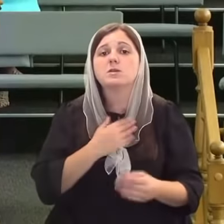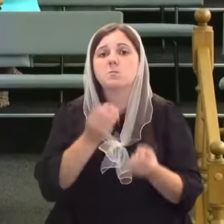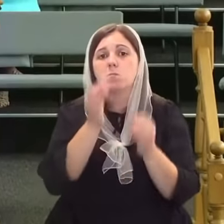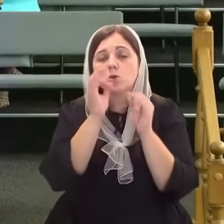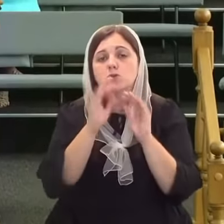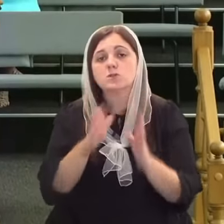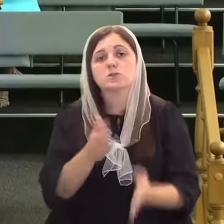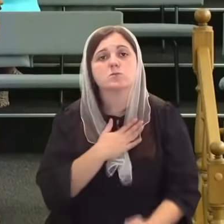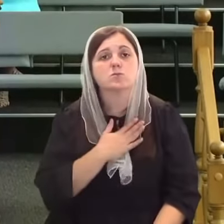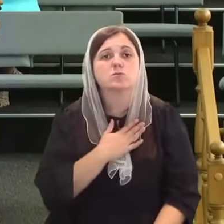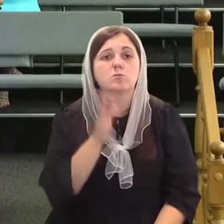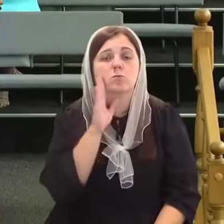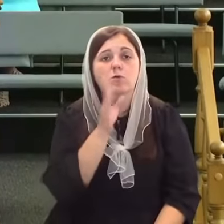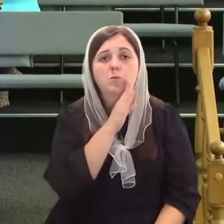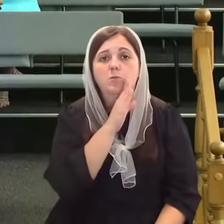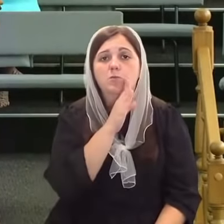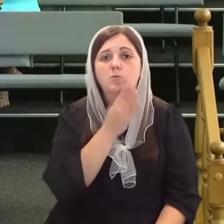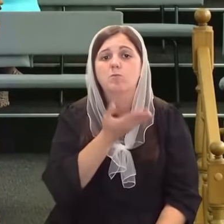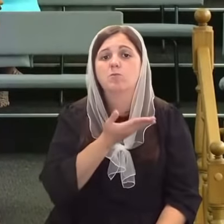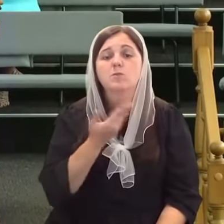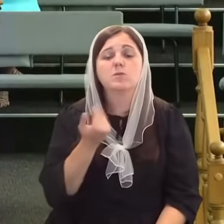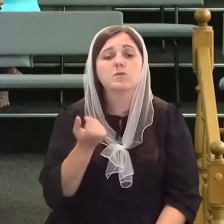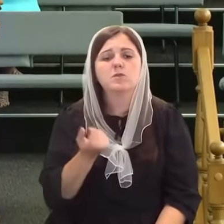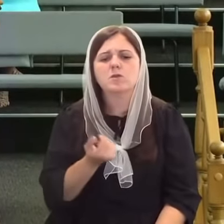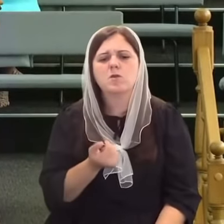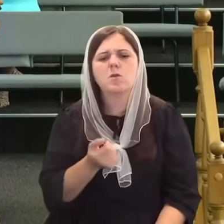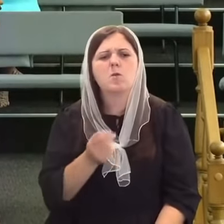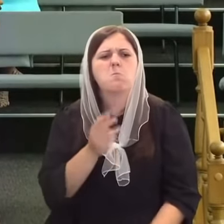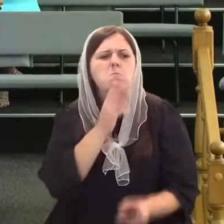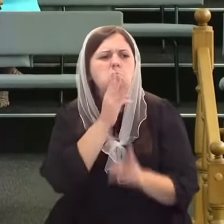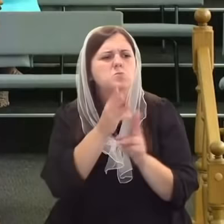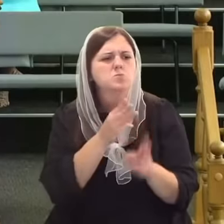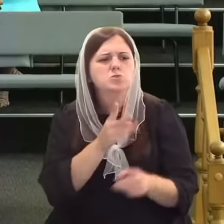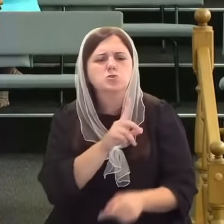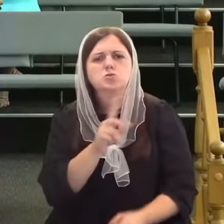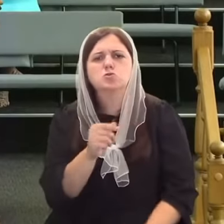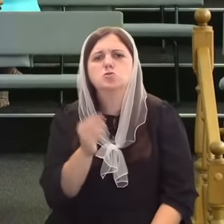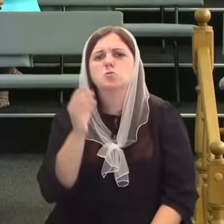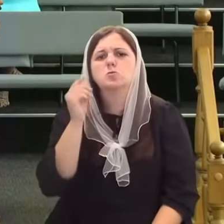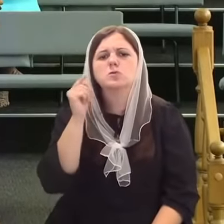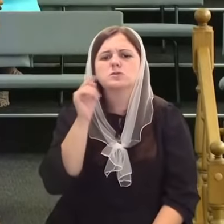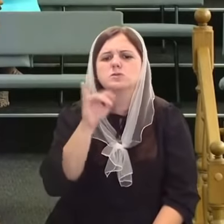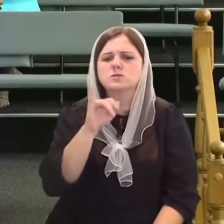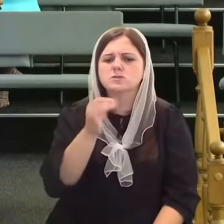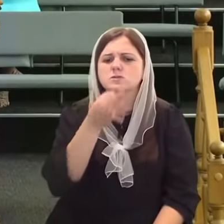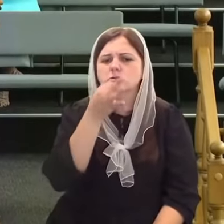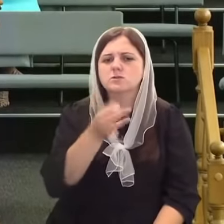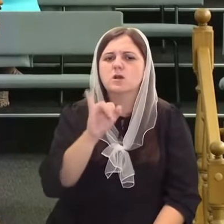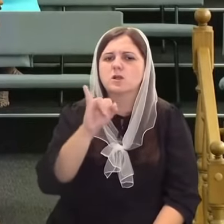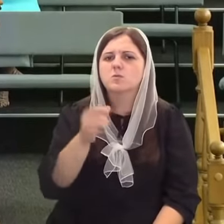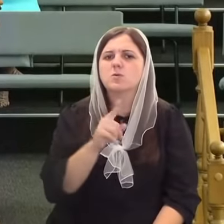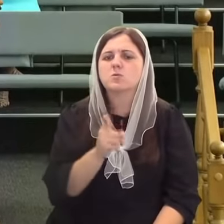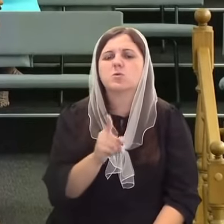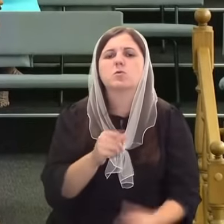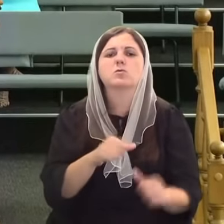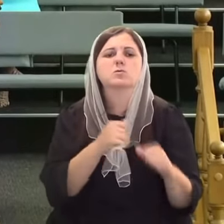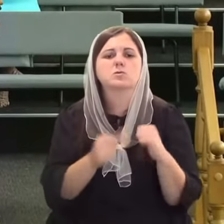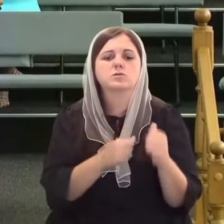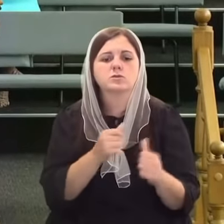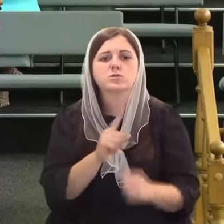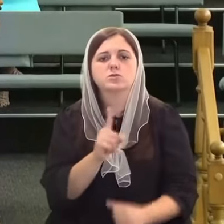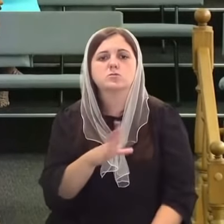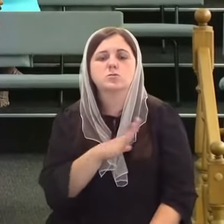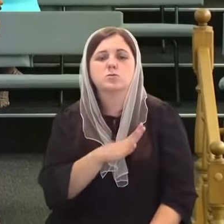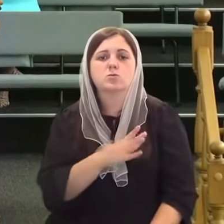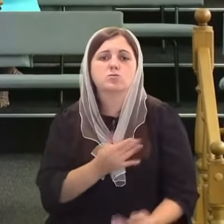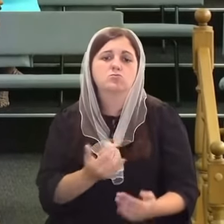маму. У меня нет упреков, у меня нет даже мысли, чтобы ее упрекнуть в том поступке, в том грехе, который она